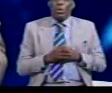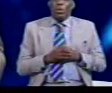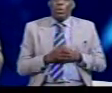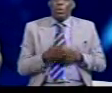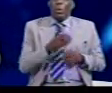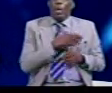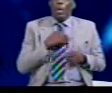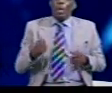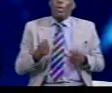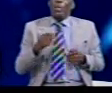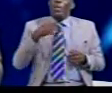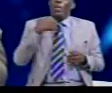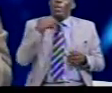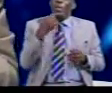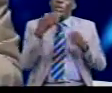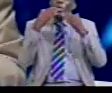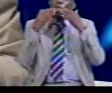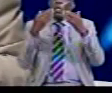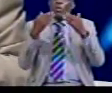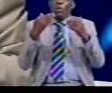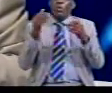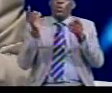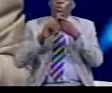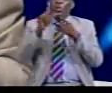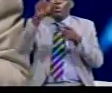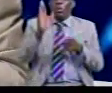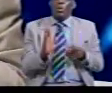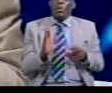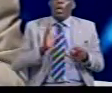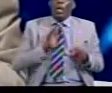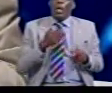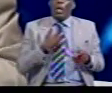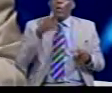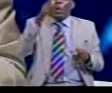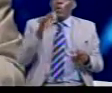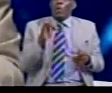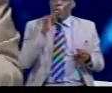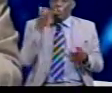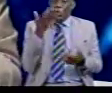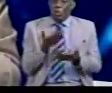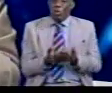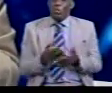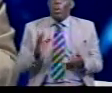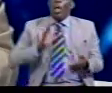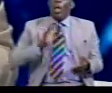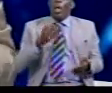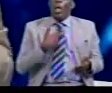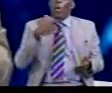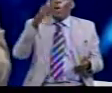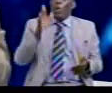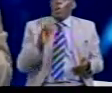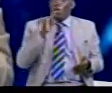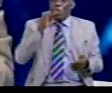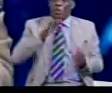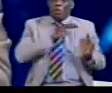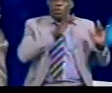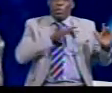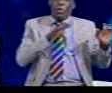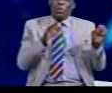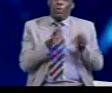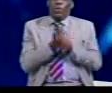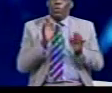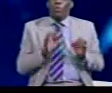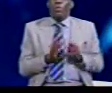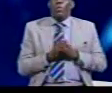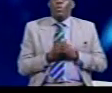thank you to God. Dieu est bon. Our God is good. Dieu est miséricordieux. Our God God is merciful. Sa miséricorde